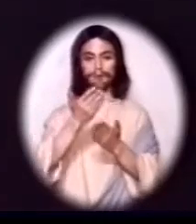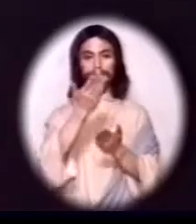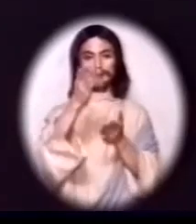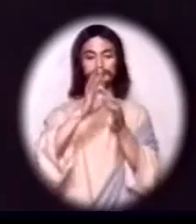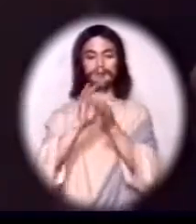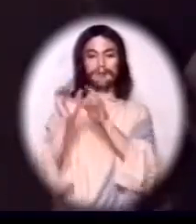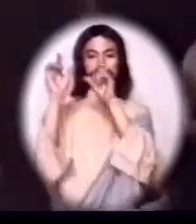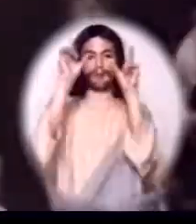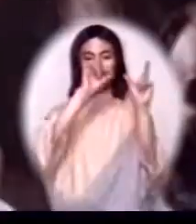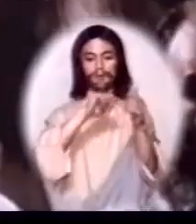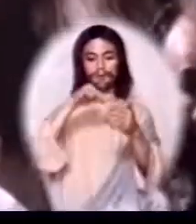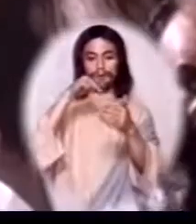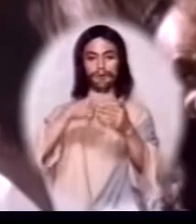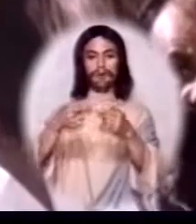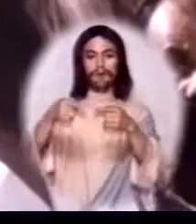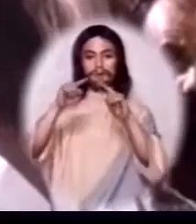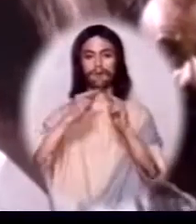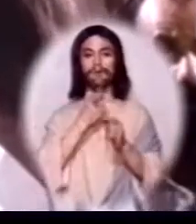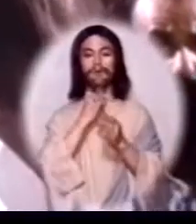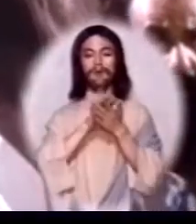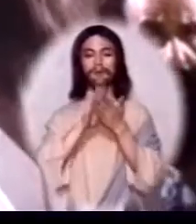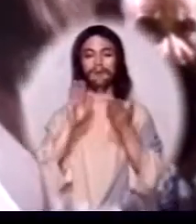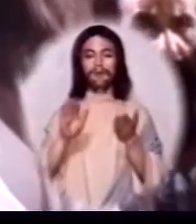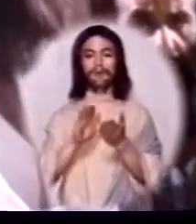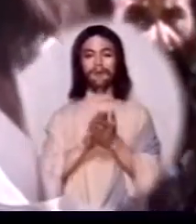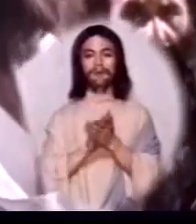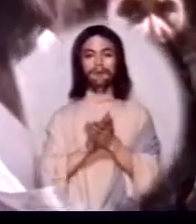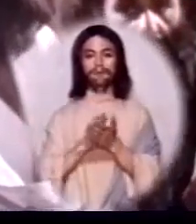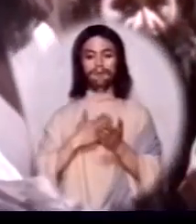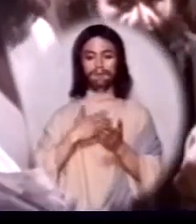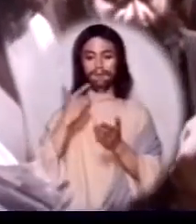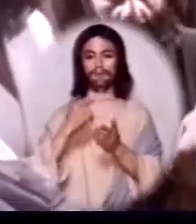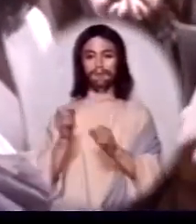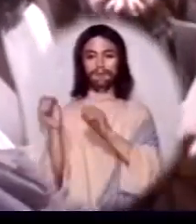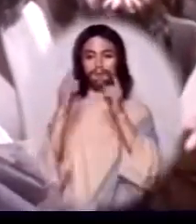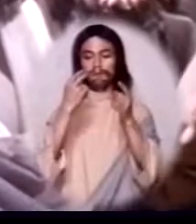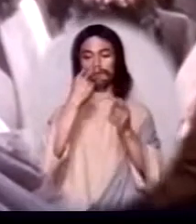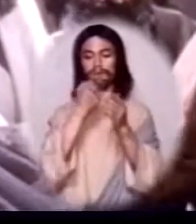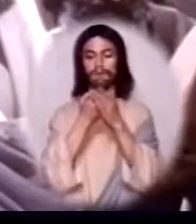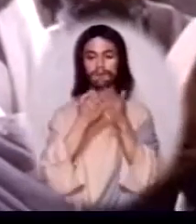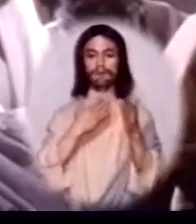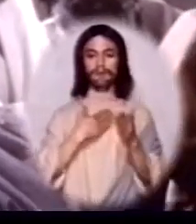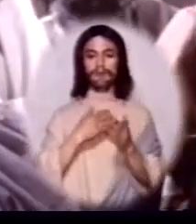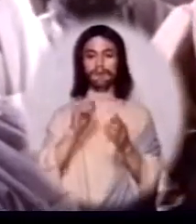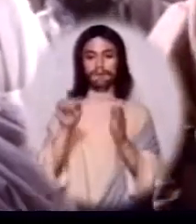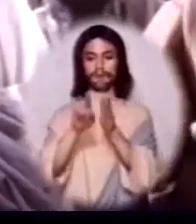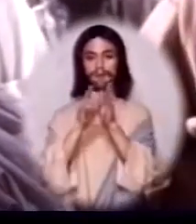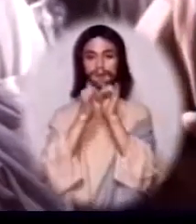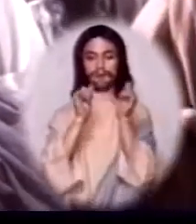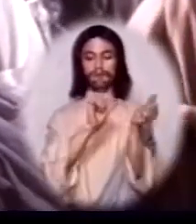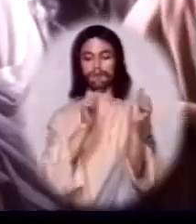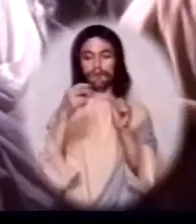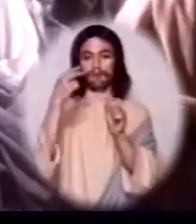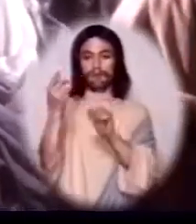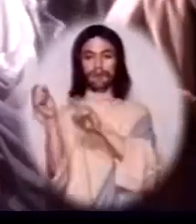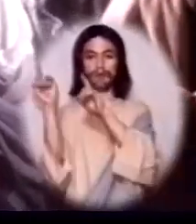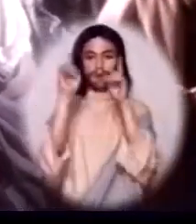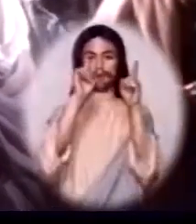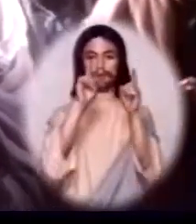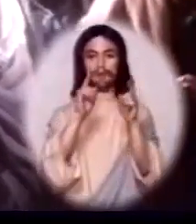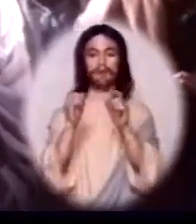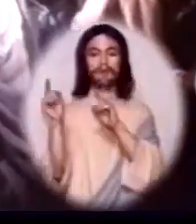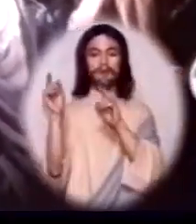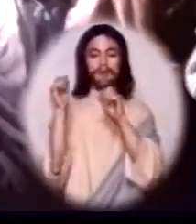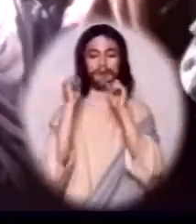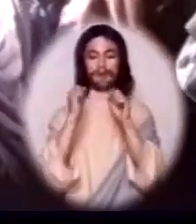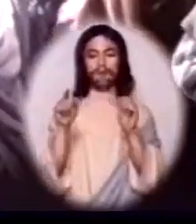그리스도는 당신의 삶 속에 들어오시기를 원하십니다. 나는 부활이요 생명이니 나를 믿는 자는 죽어도